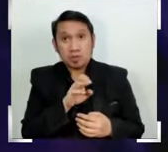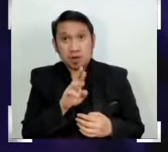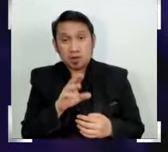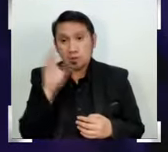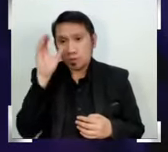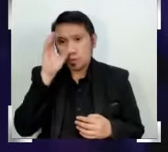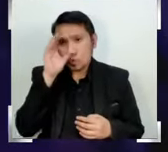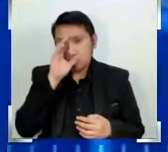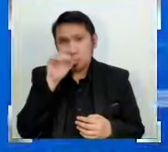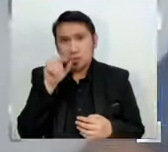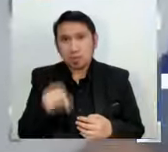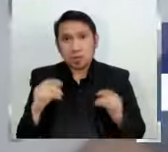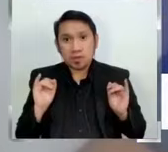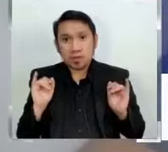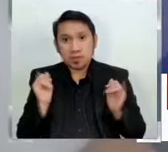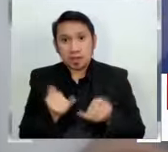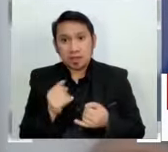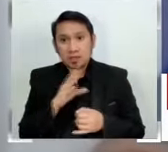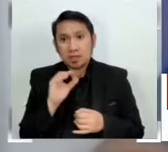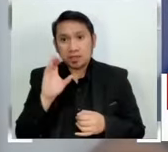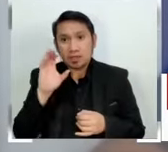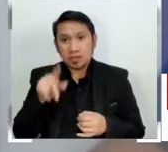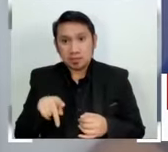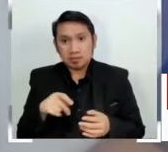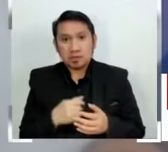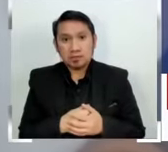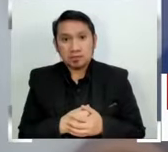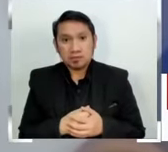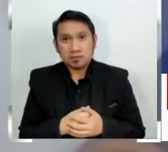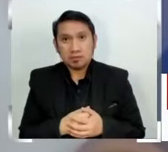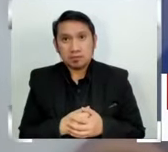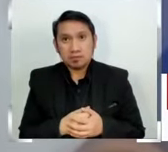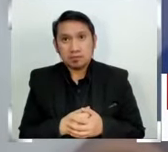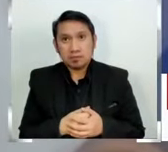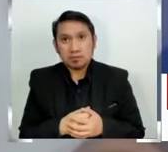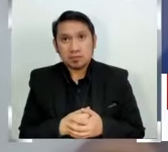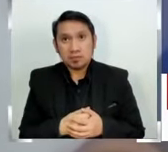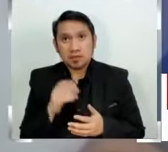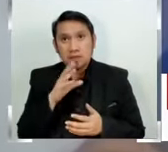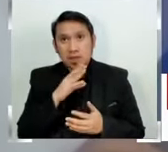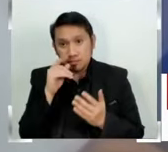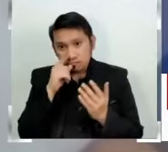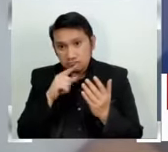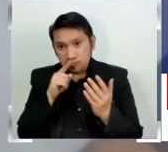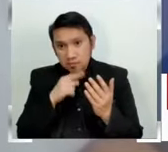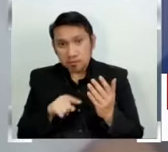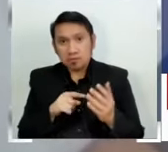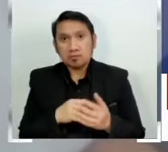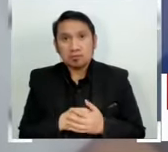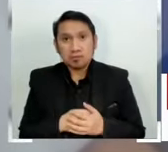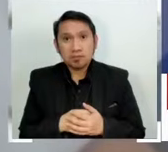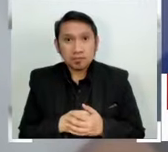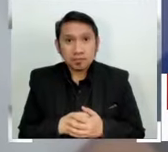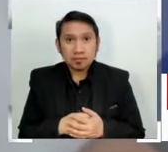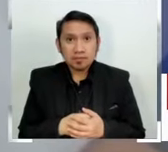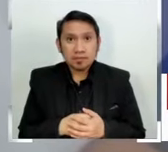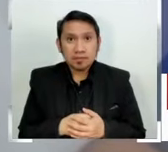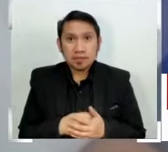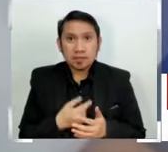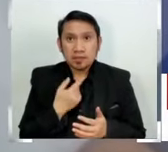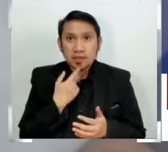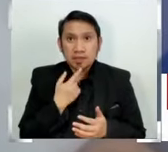kanyang jacket at cellphone. Nakambal ang nag-serve sa ilang na wala. Ngayon ay nabilin, ito nga